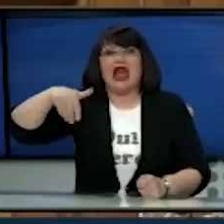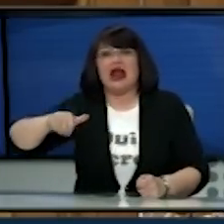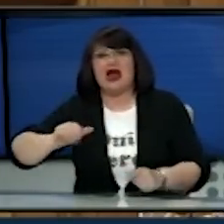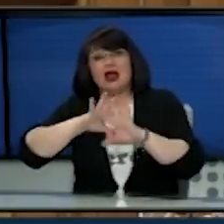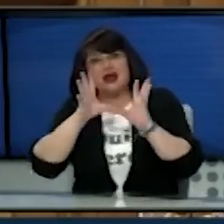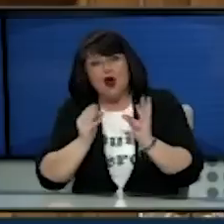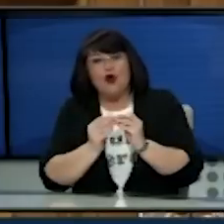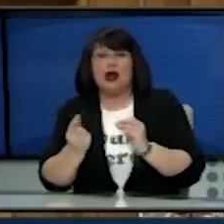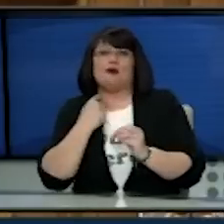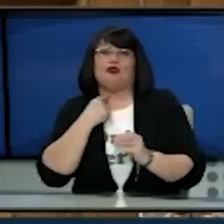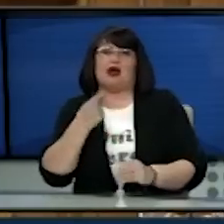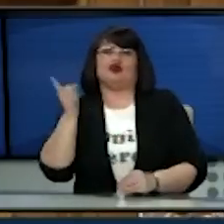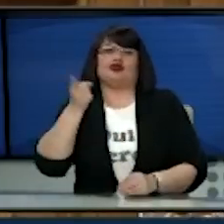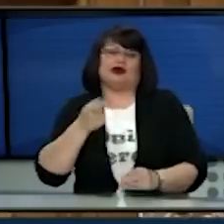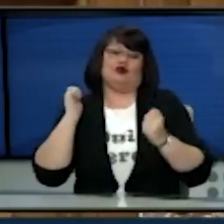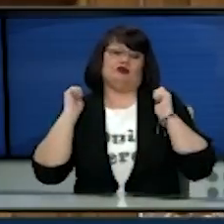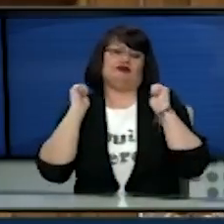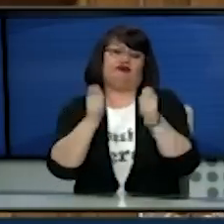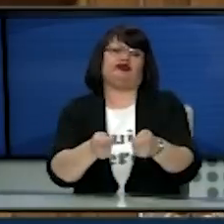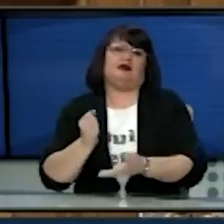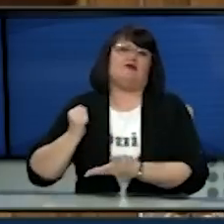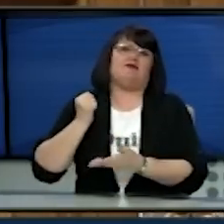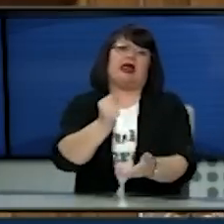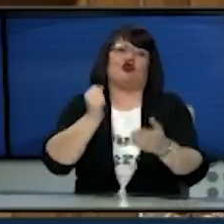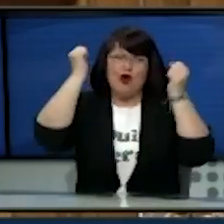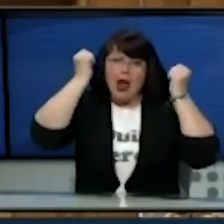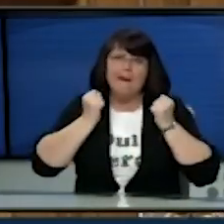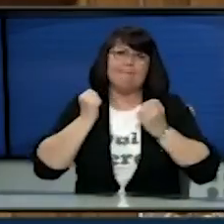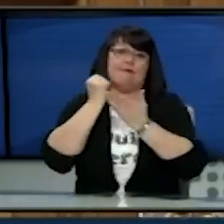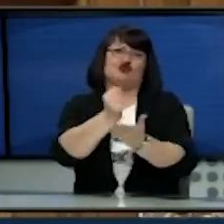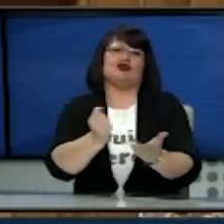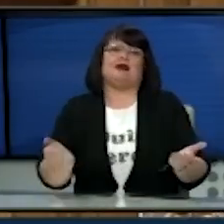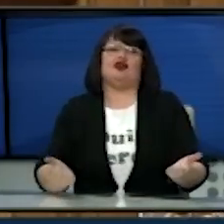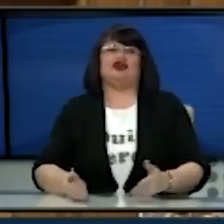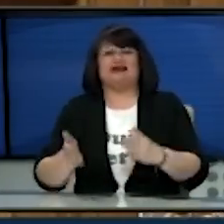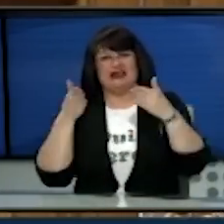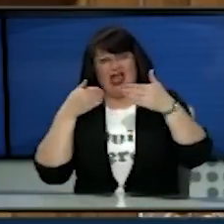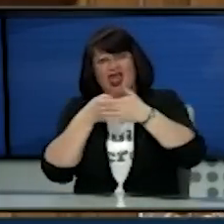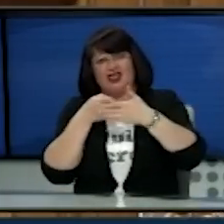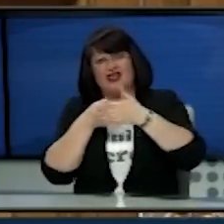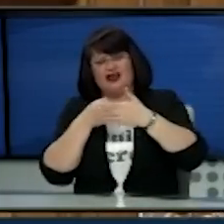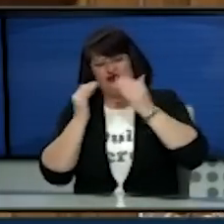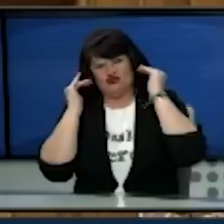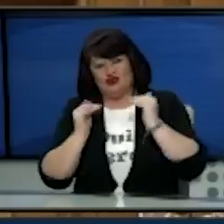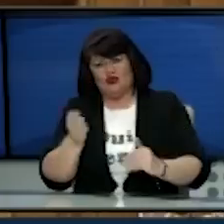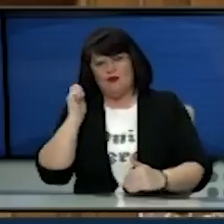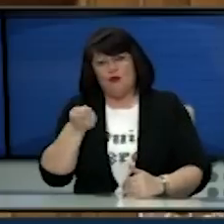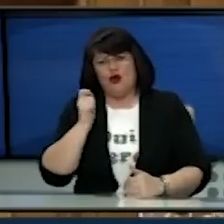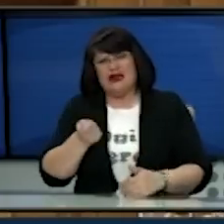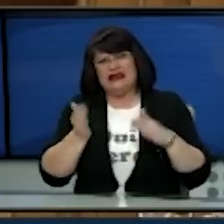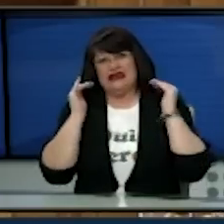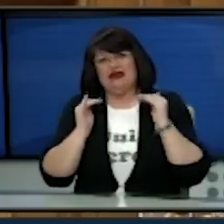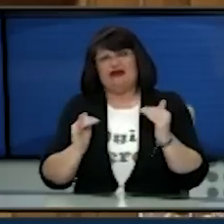τις απώλειες το 100%. Ίδια αδιέξοδη πολιτική κατάσταση είναι και